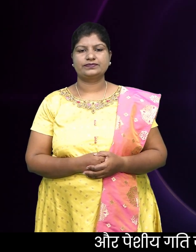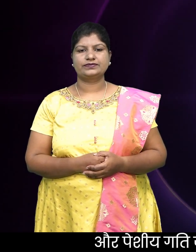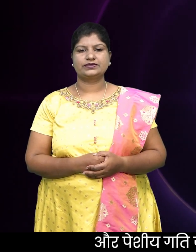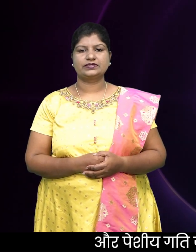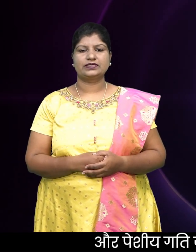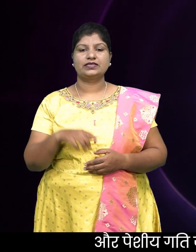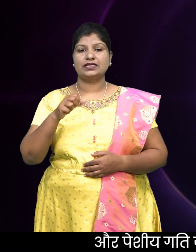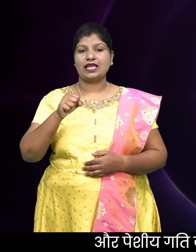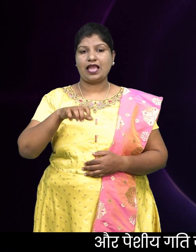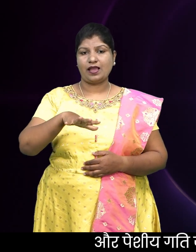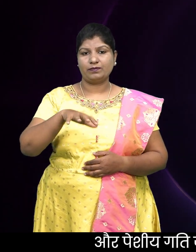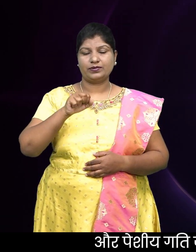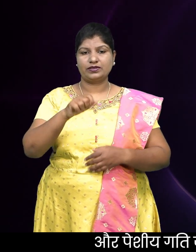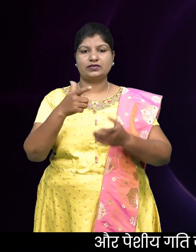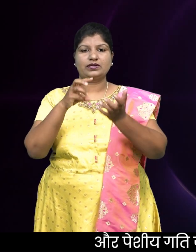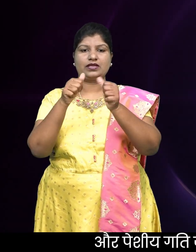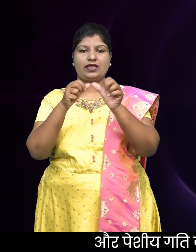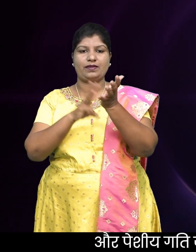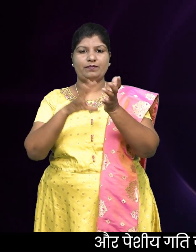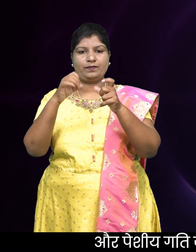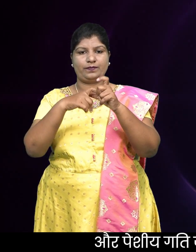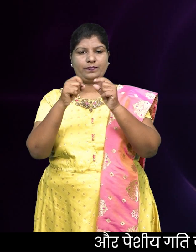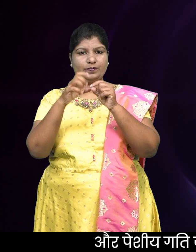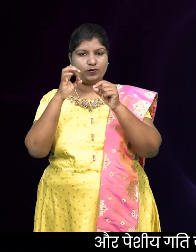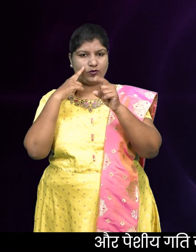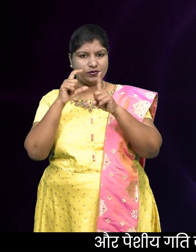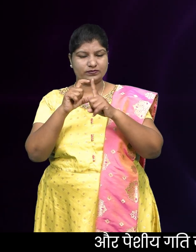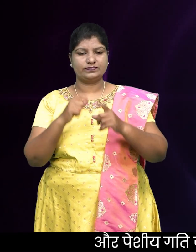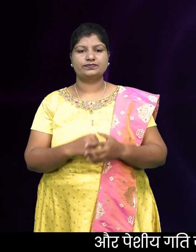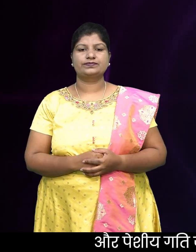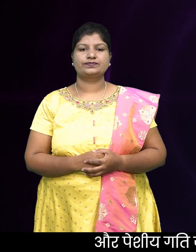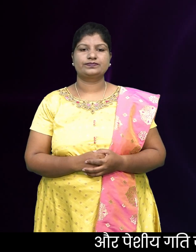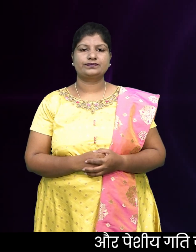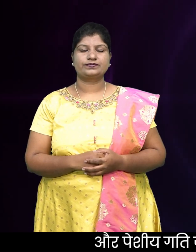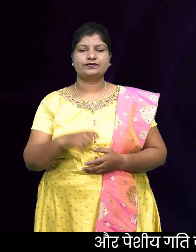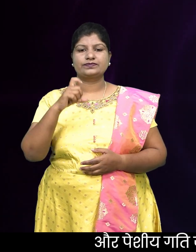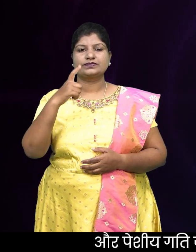और पेशी गति जैसे गति उसके प्रकार के बारे में भी जान चुके थे।